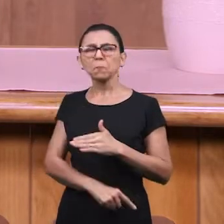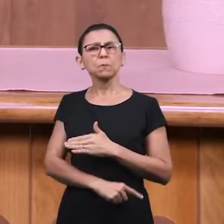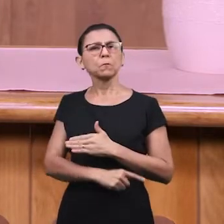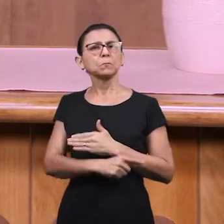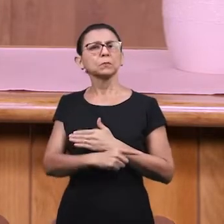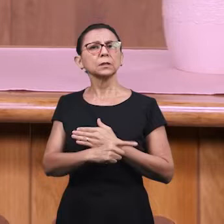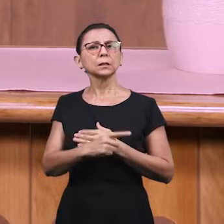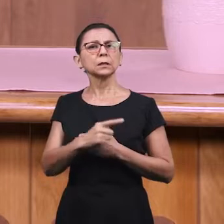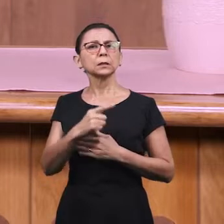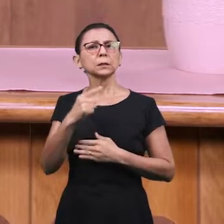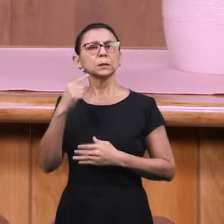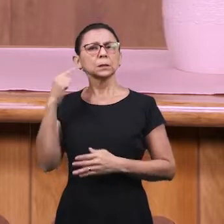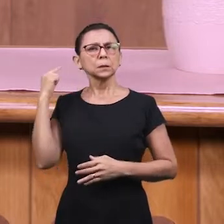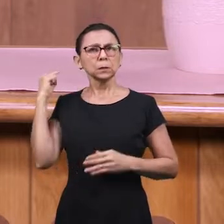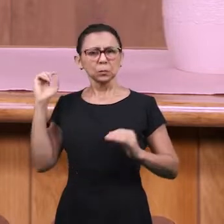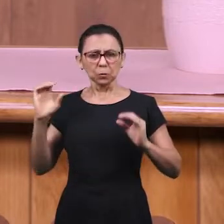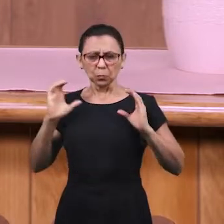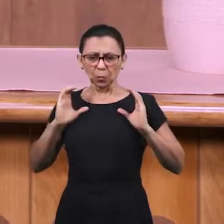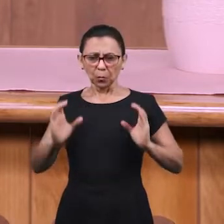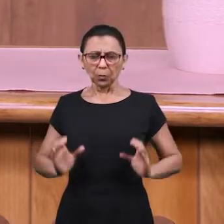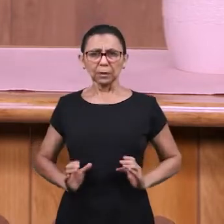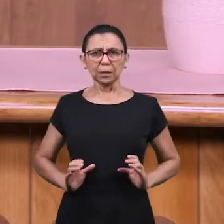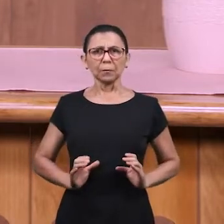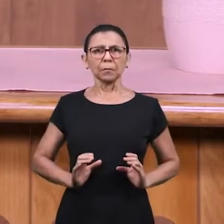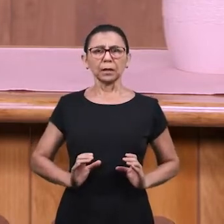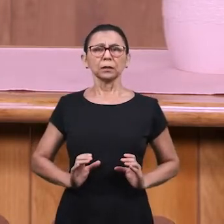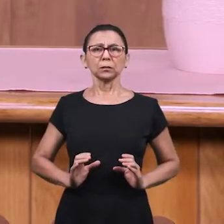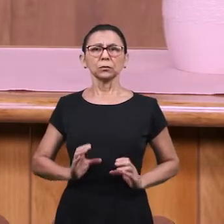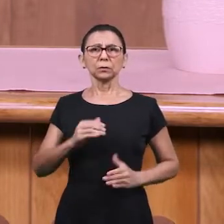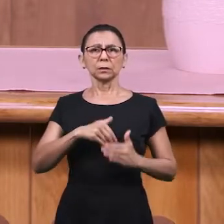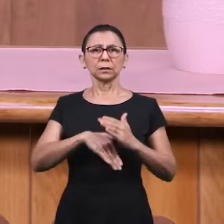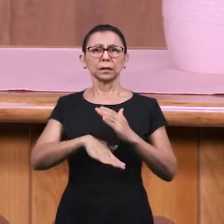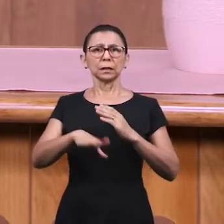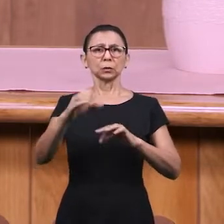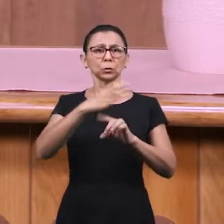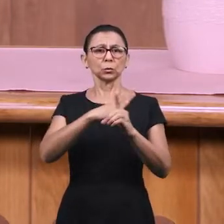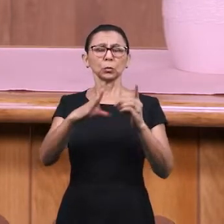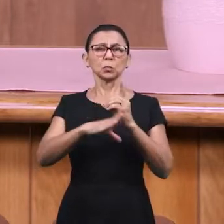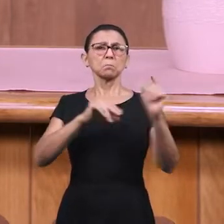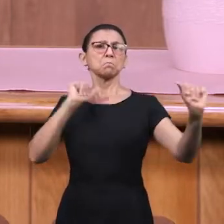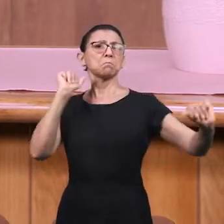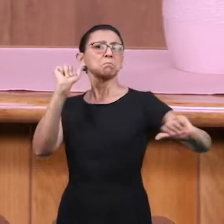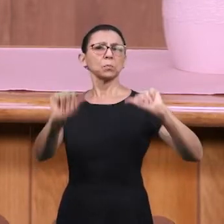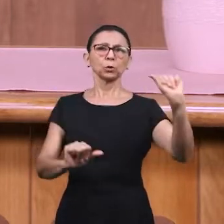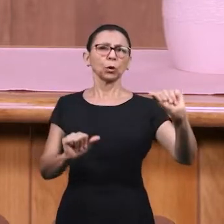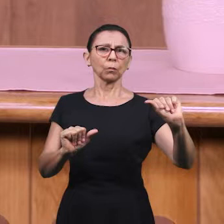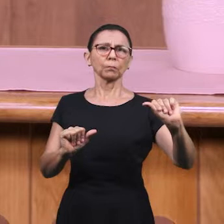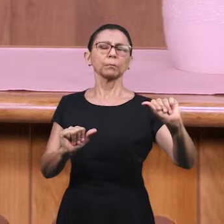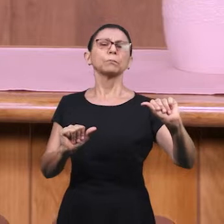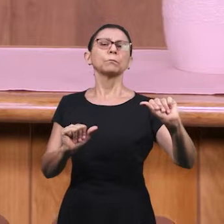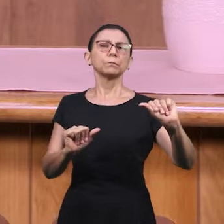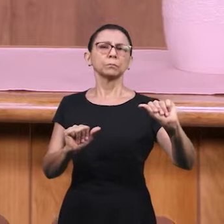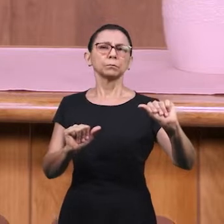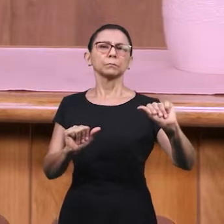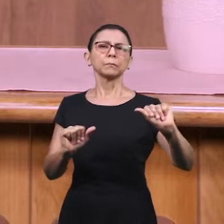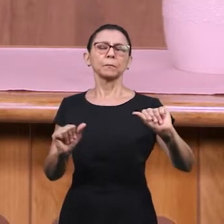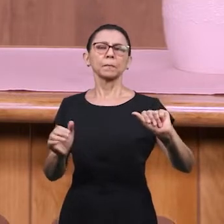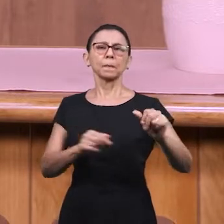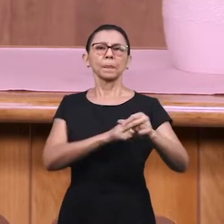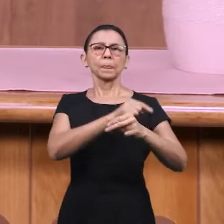нам даровал, и что изменило даже наше богослужение.